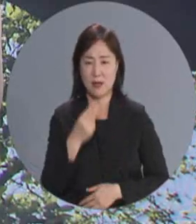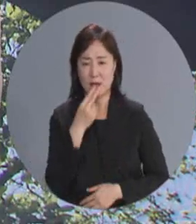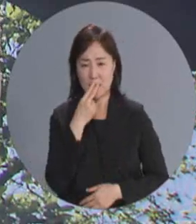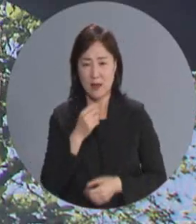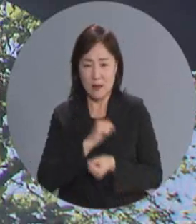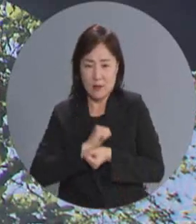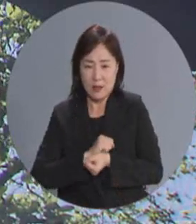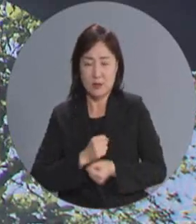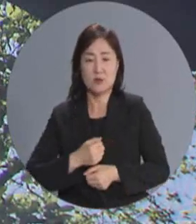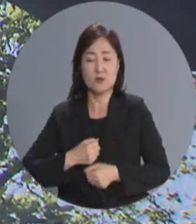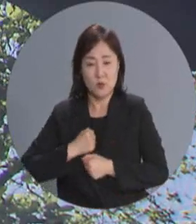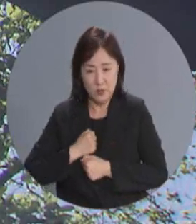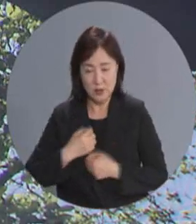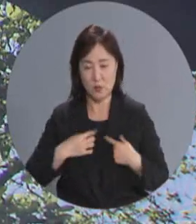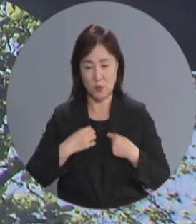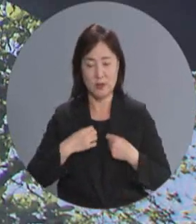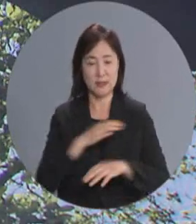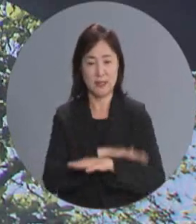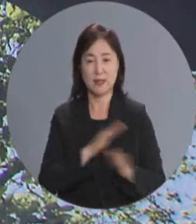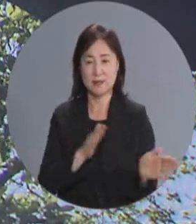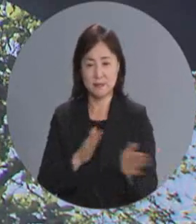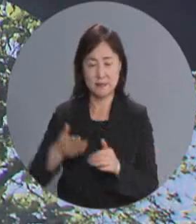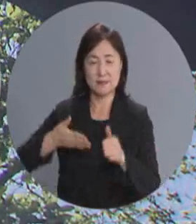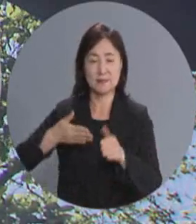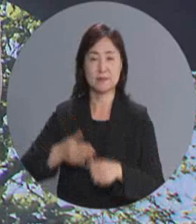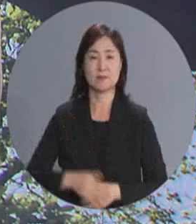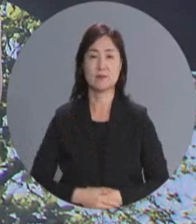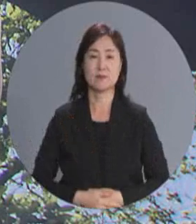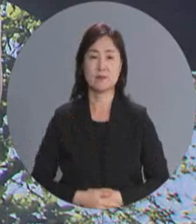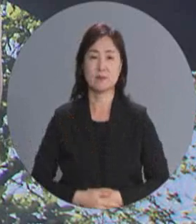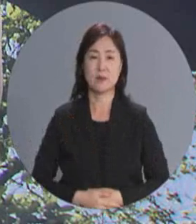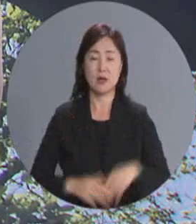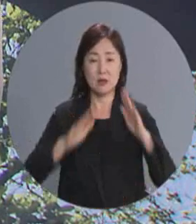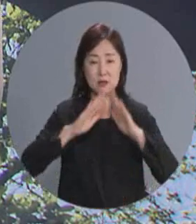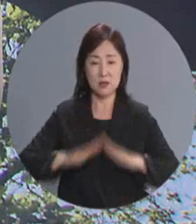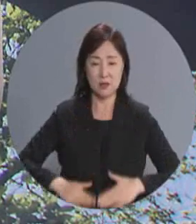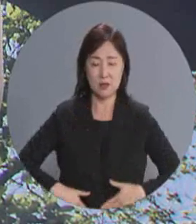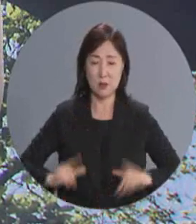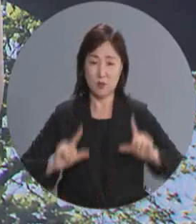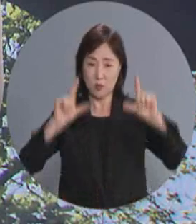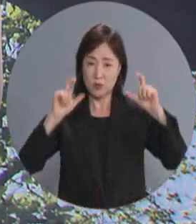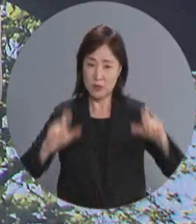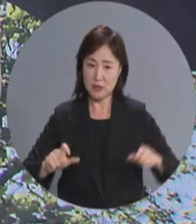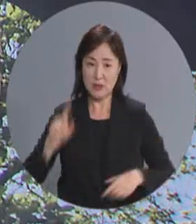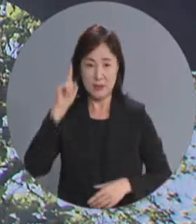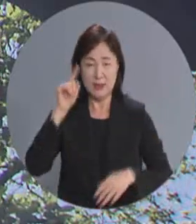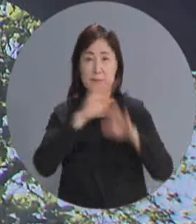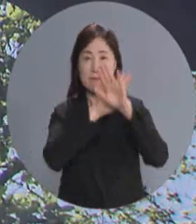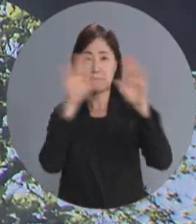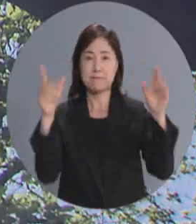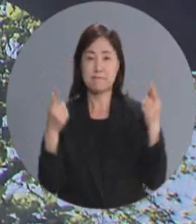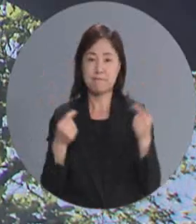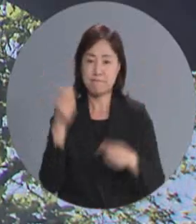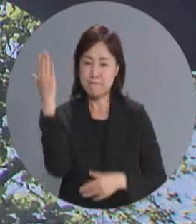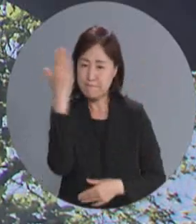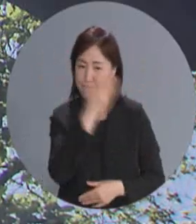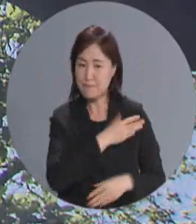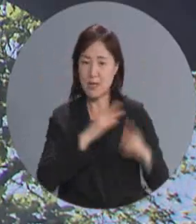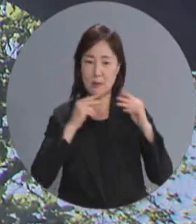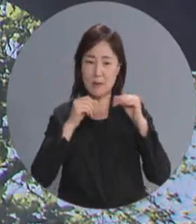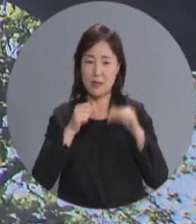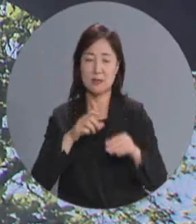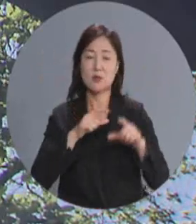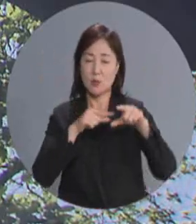차림과 건강 관리에 신경 쓰셔야겠습니다 전남 동부 지역 내일도 하늘 표정은 맑겠고요 미세 먼지도 보통 단계